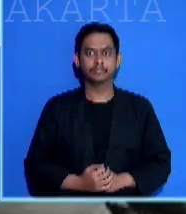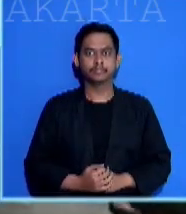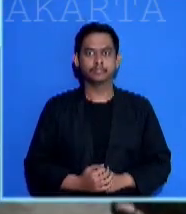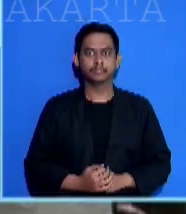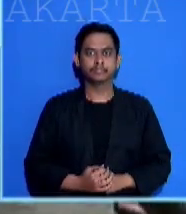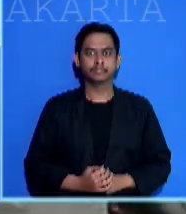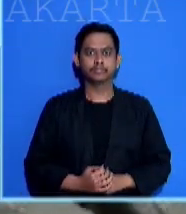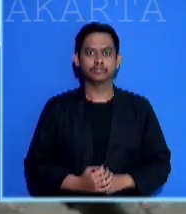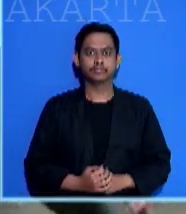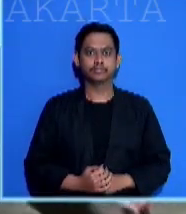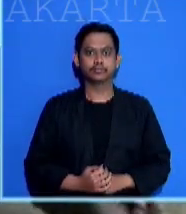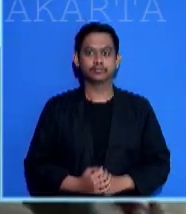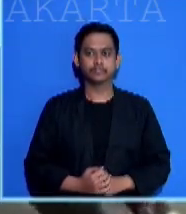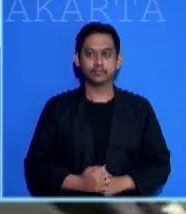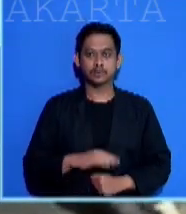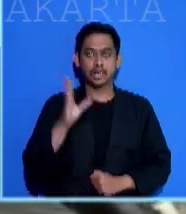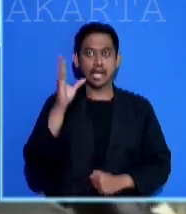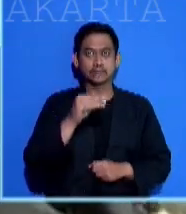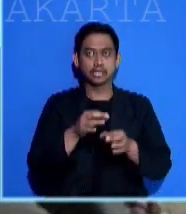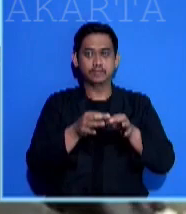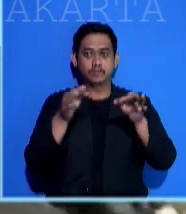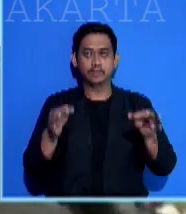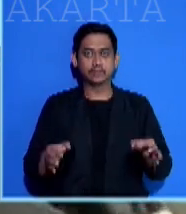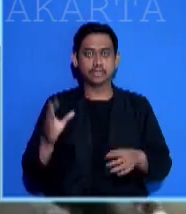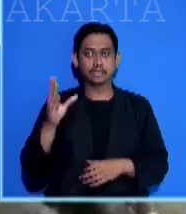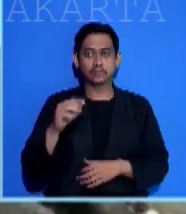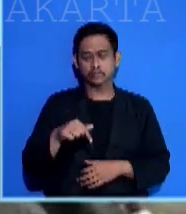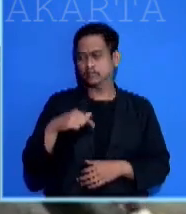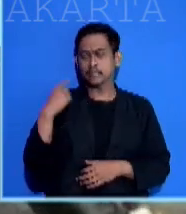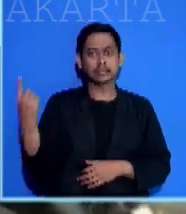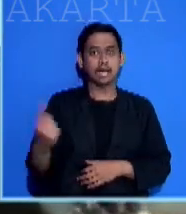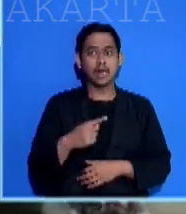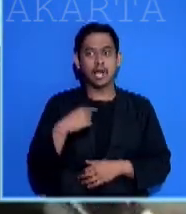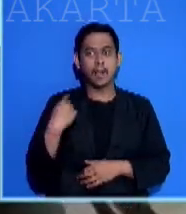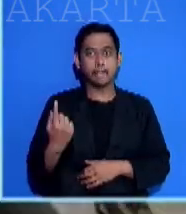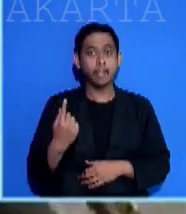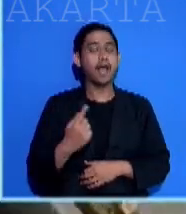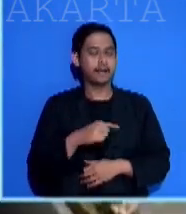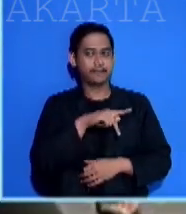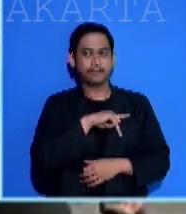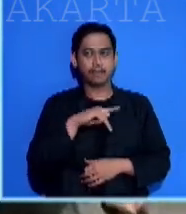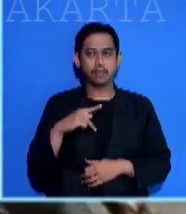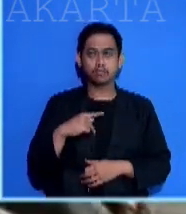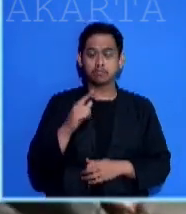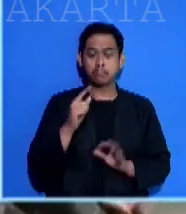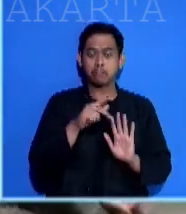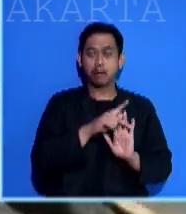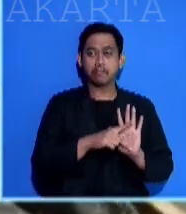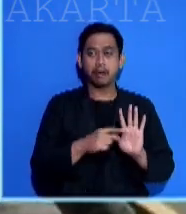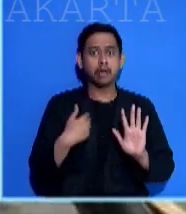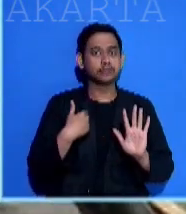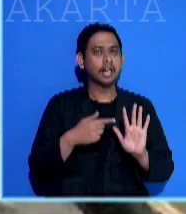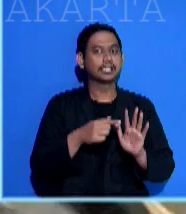hari raya Nyepi ini ya kami dari pihak twwc melakukan program perambanan Dalam